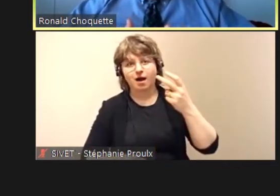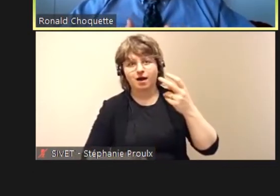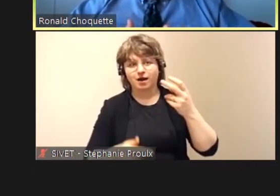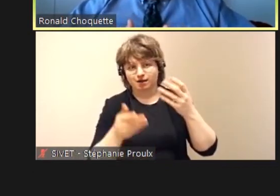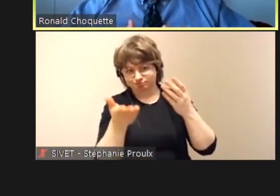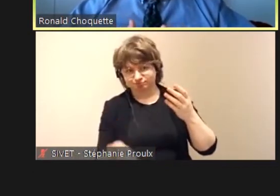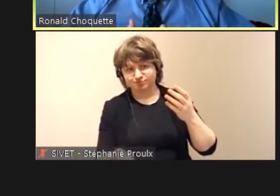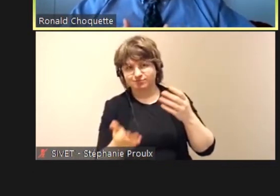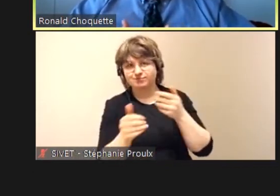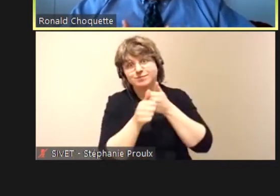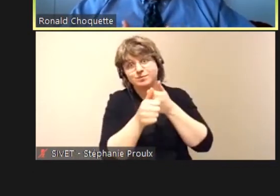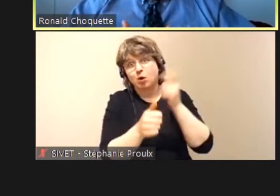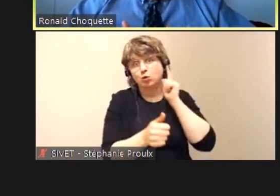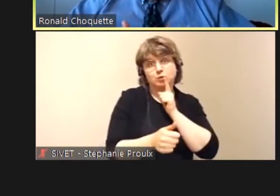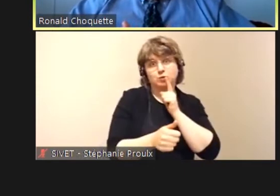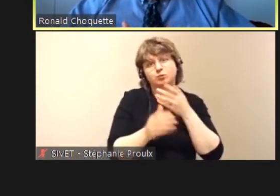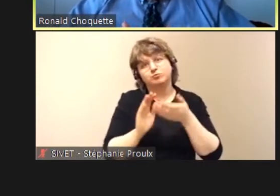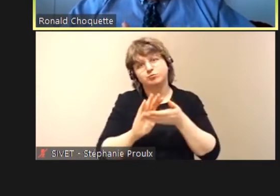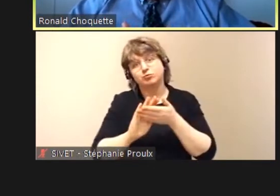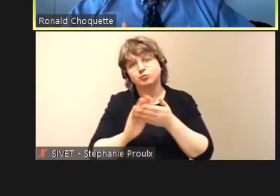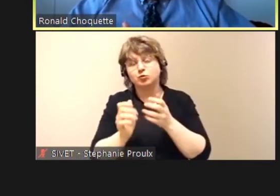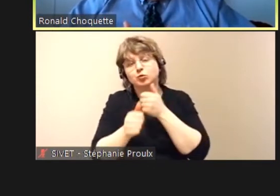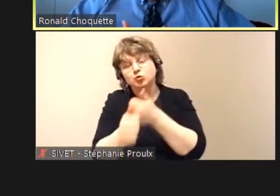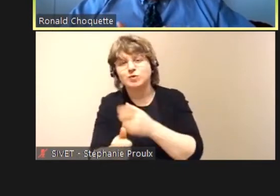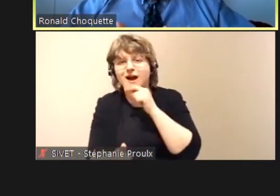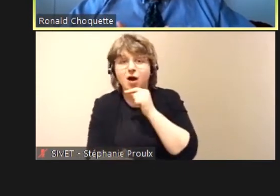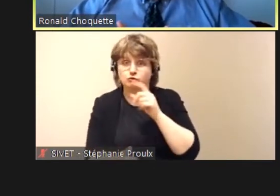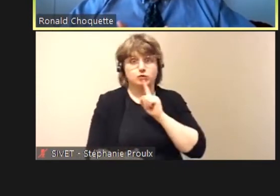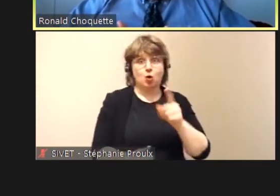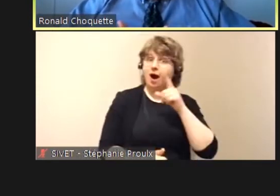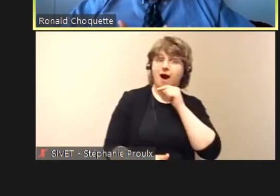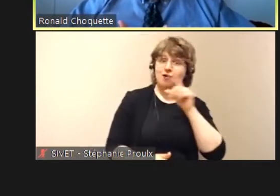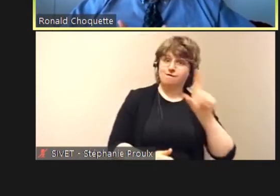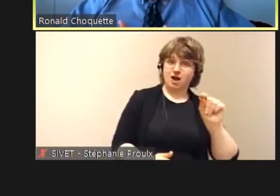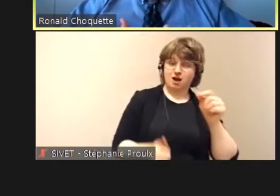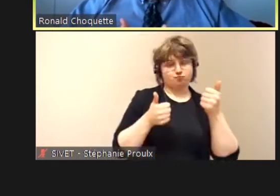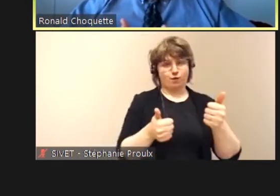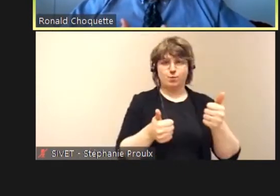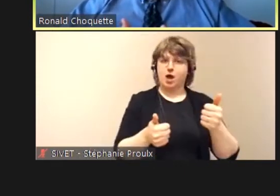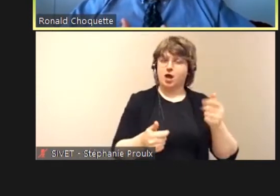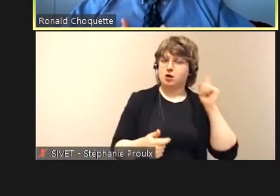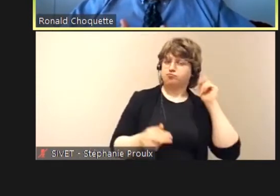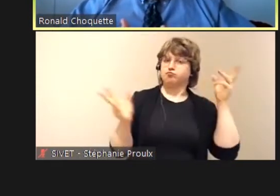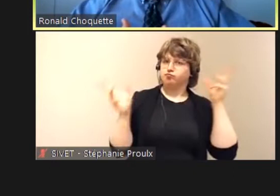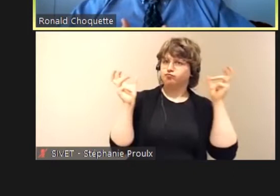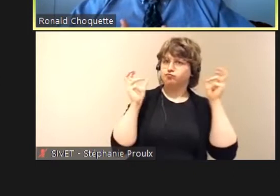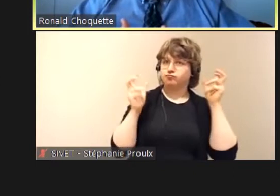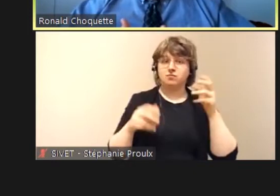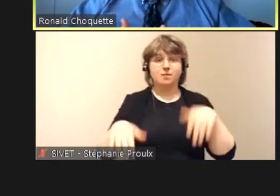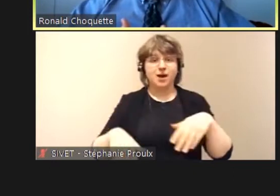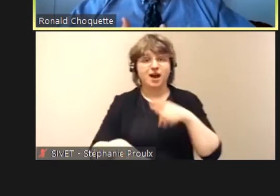l'audition selon l'âge. C'est sûr qu'à 20 ans, on a une très bonne audition, mais déjà à l'âge de 30-40 ans, vous